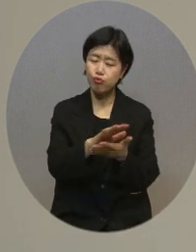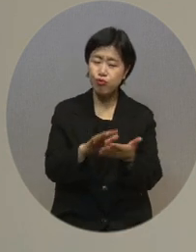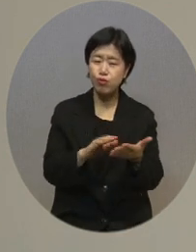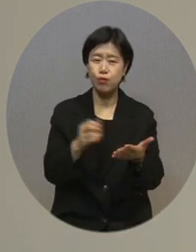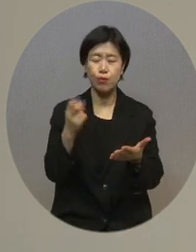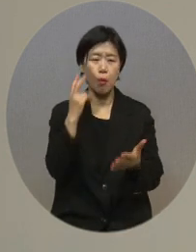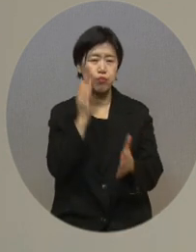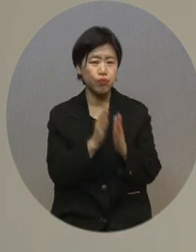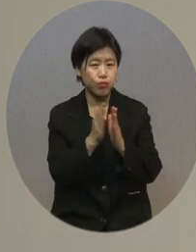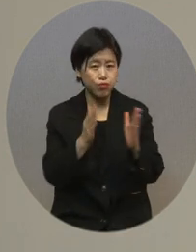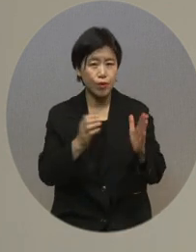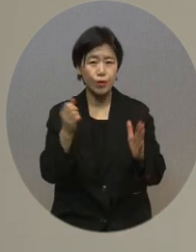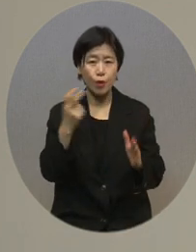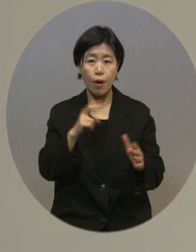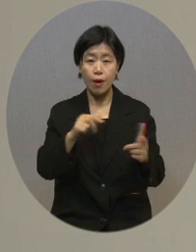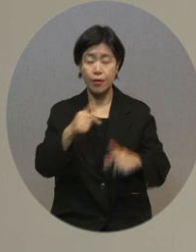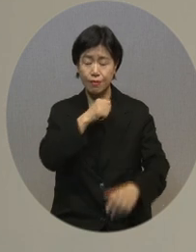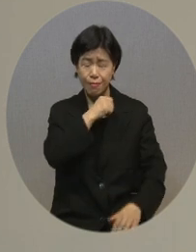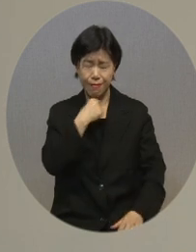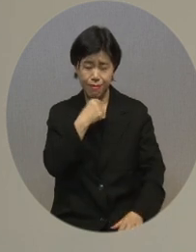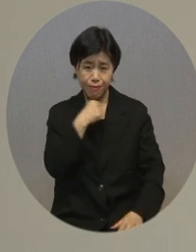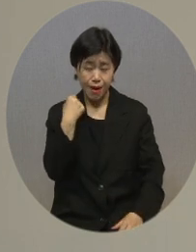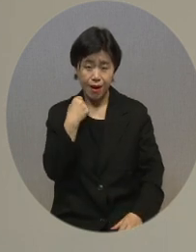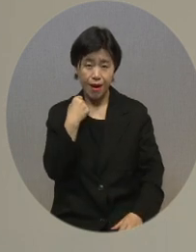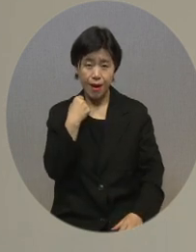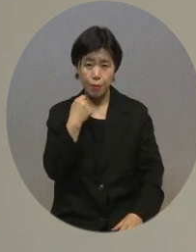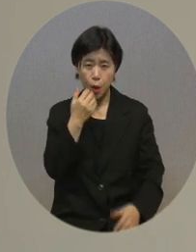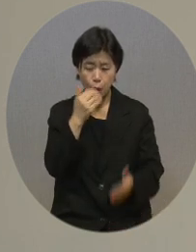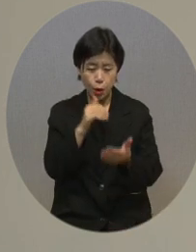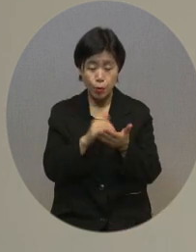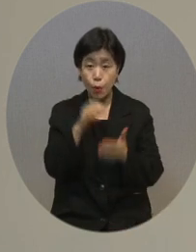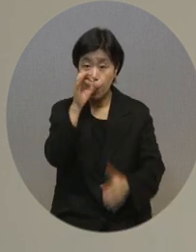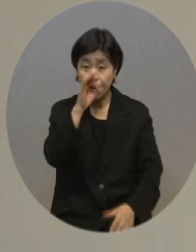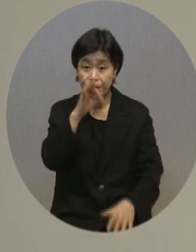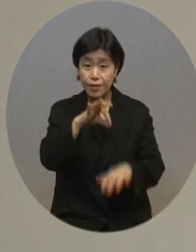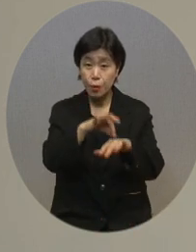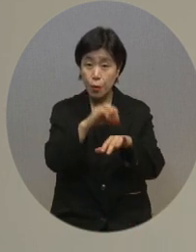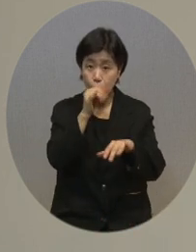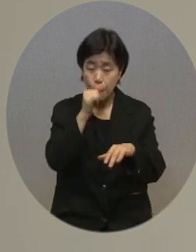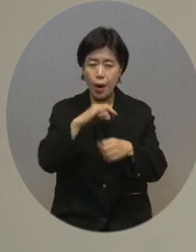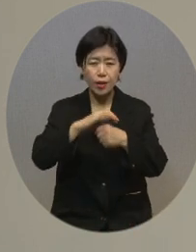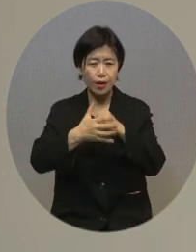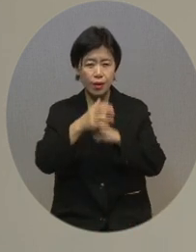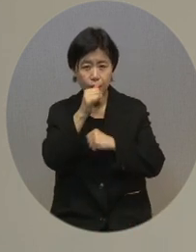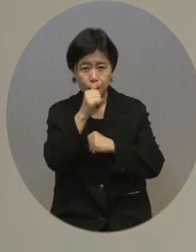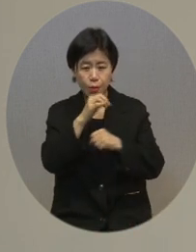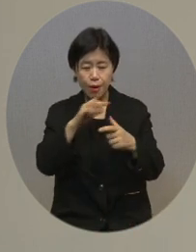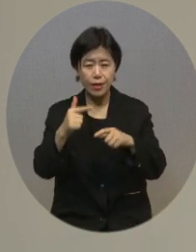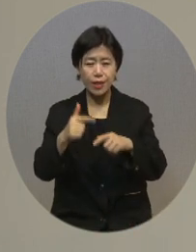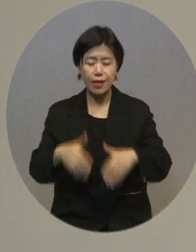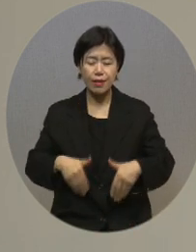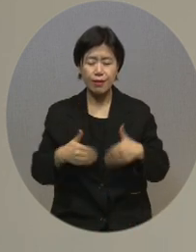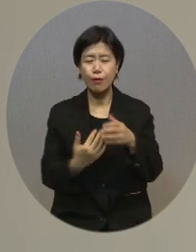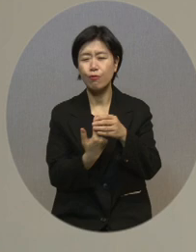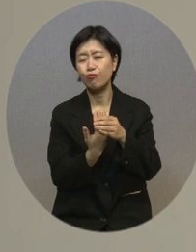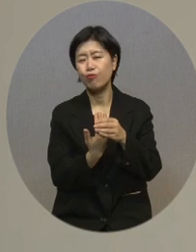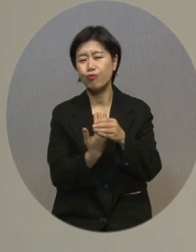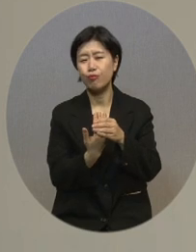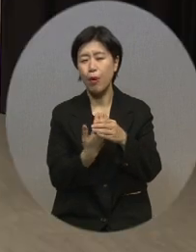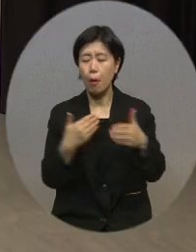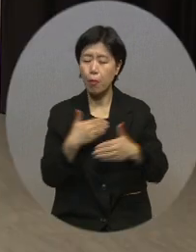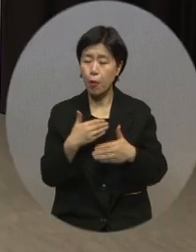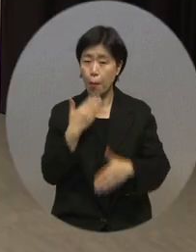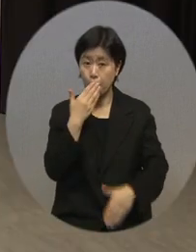뭐 약돌 돼지 고기도 있고 맛있는 사과도 있고 원천도 있고 아주 즐길거리들이 다양하게 많이